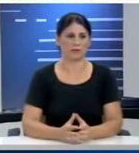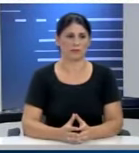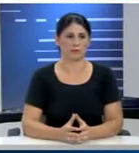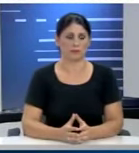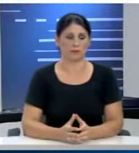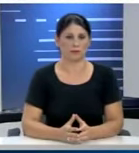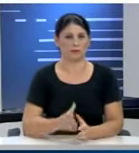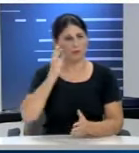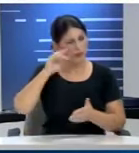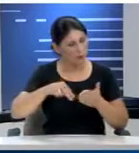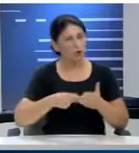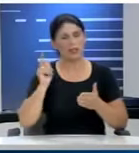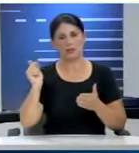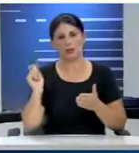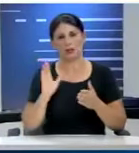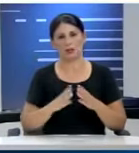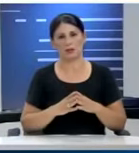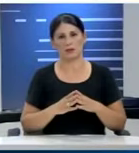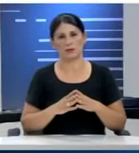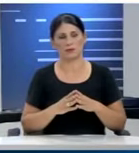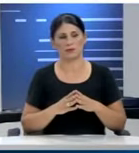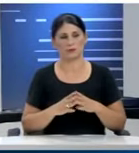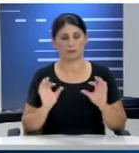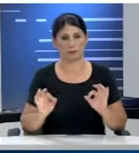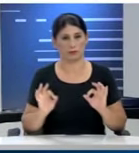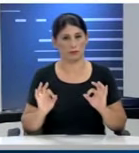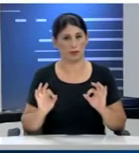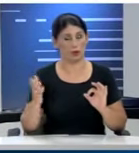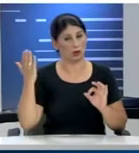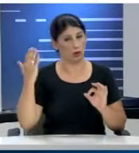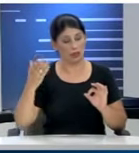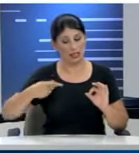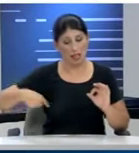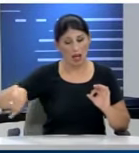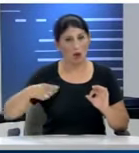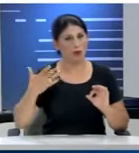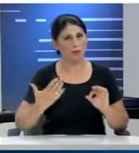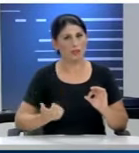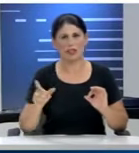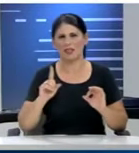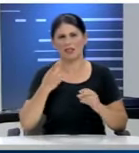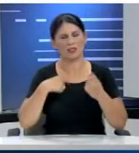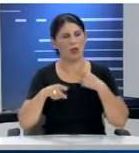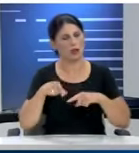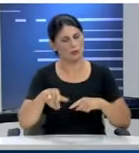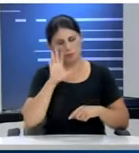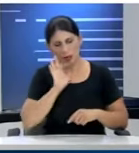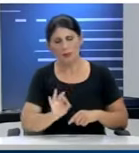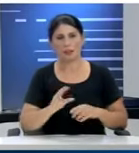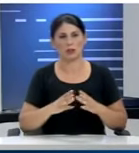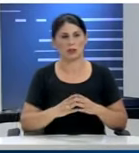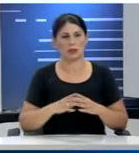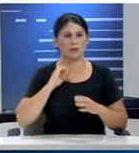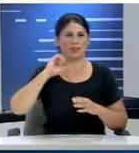από μνημονιακές πολιτικές. Και βεβαίως τότε για όλους μας υπήρχε, δεν ήταν δικαιολογία, ήταν μια πραγματικότητα,